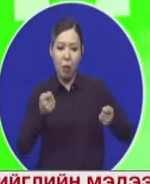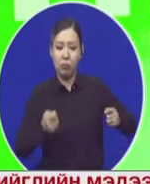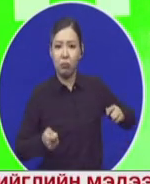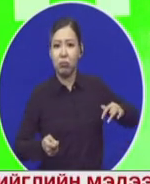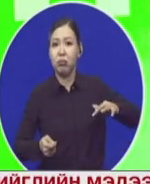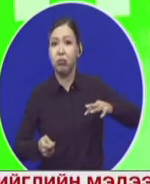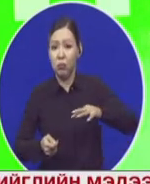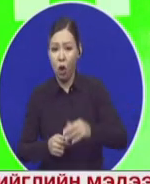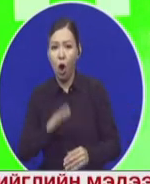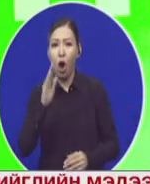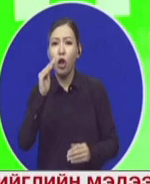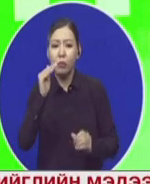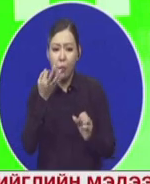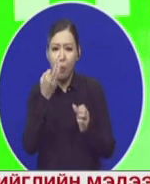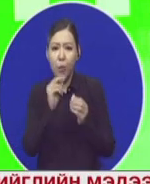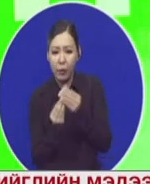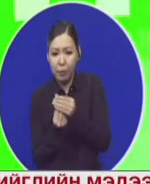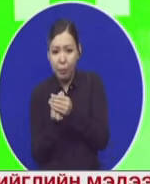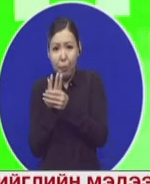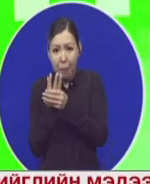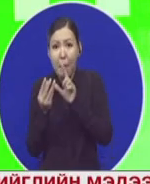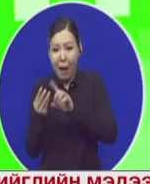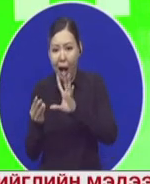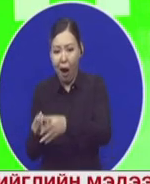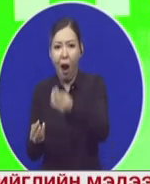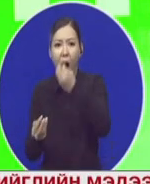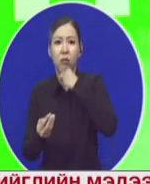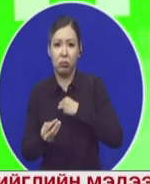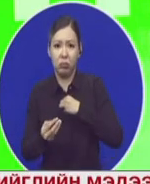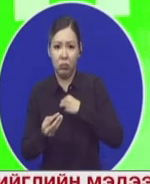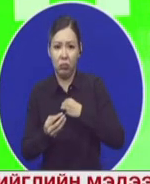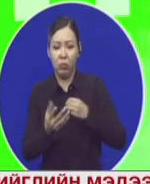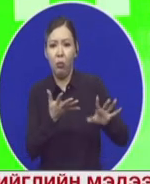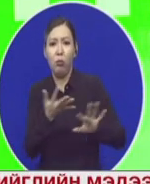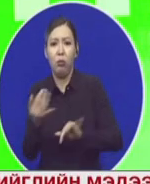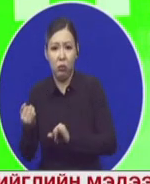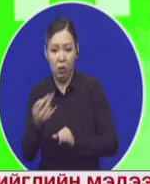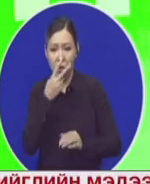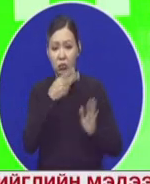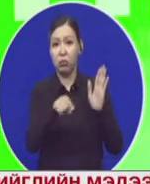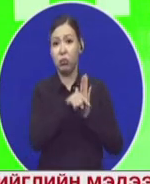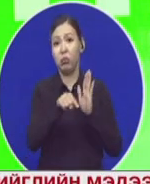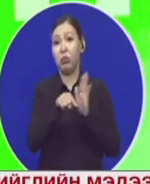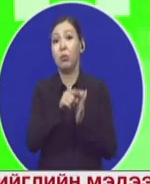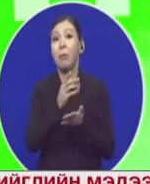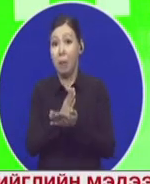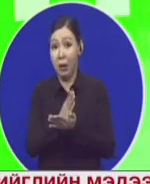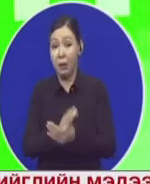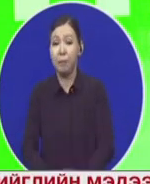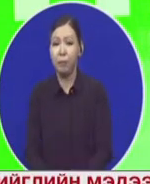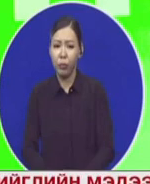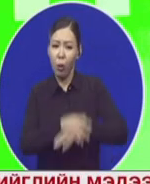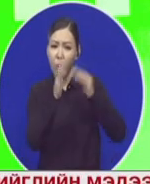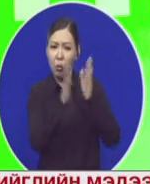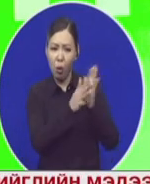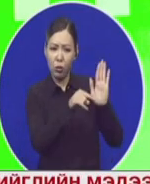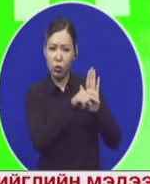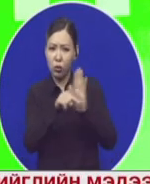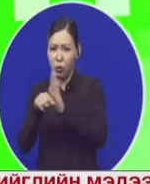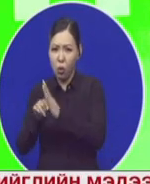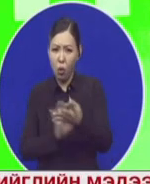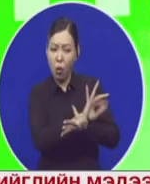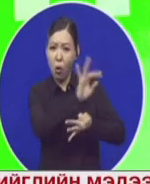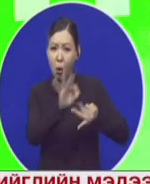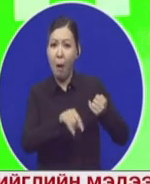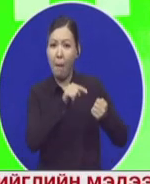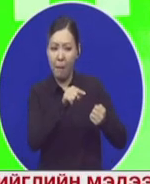мод ийг бол бас идэж учруулдаг сөрөг нөлөөнүүд байгаа юм. За энэ бүх сөрөг нөлөөнүүдийг одоо